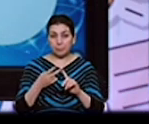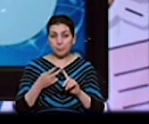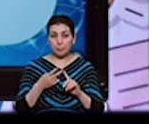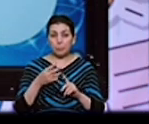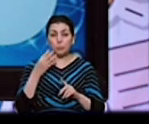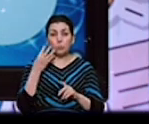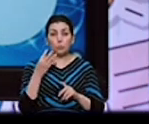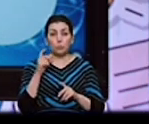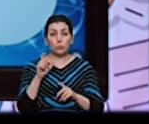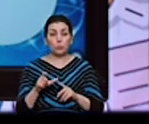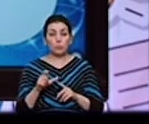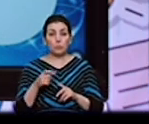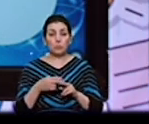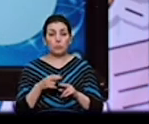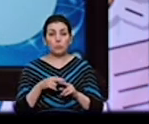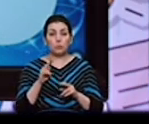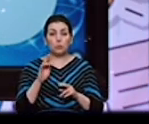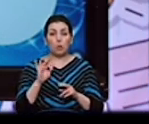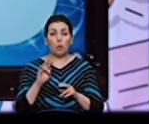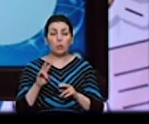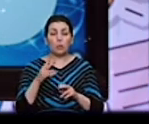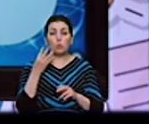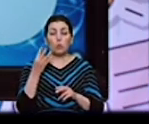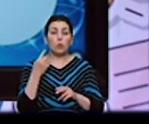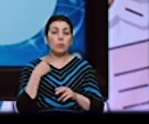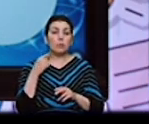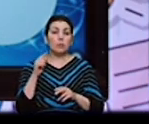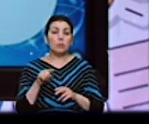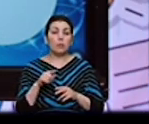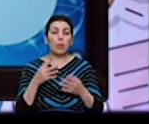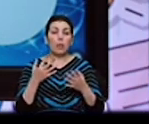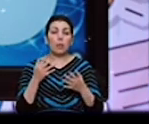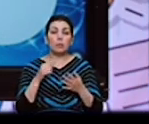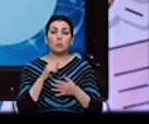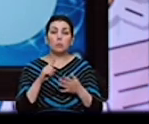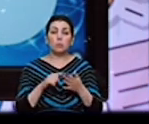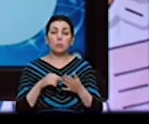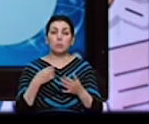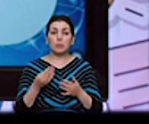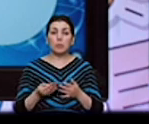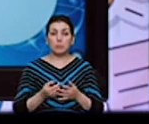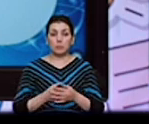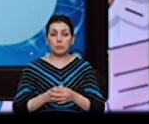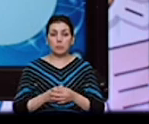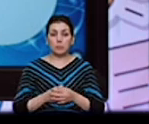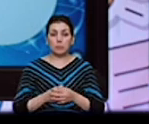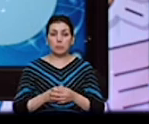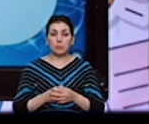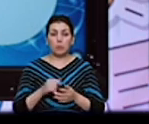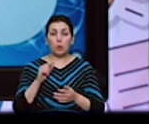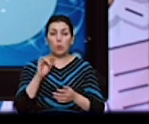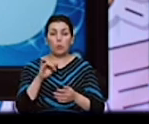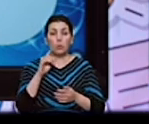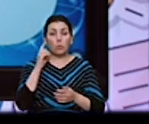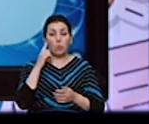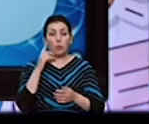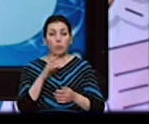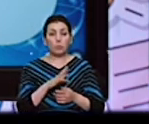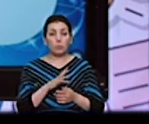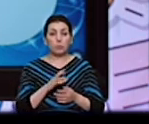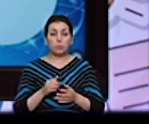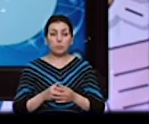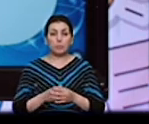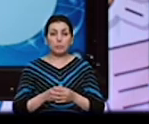Ikkinchisi, 4 jondan birikmasida 4 so'ziga qanday so'roq beramiz? Bularni o'ylab